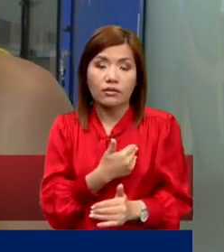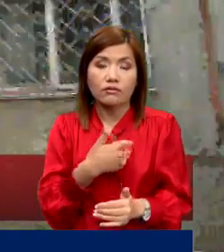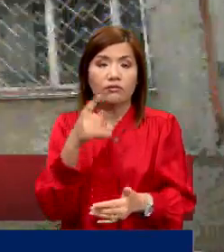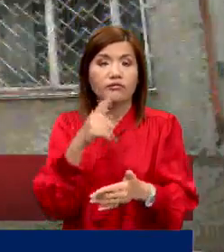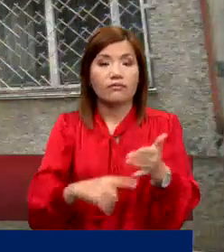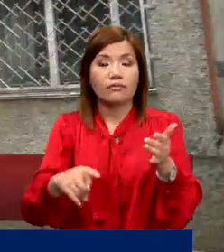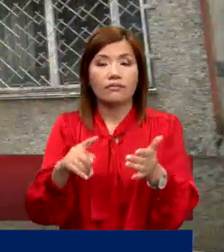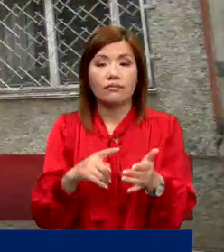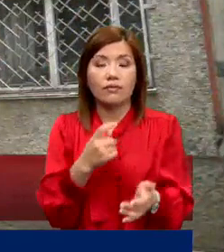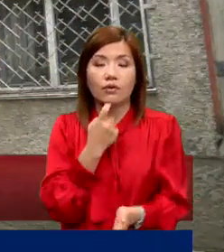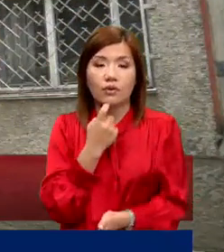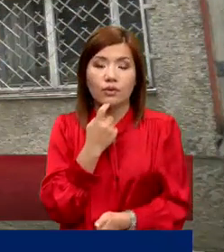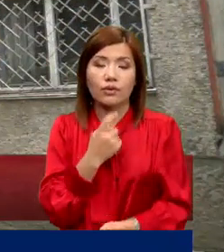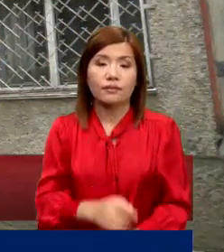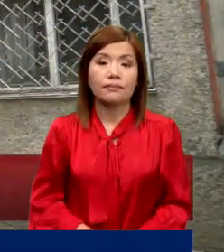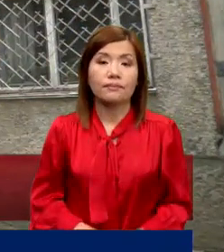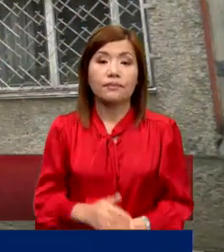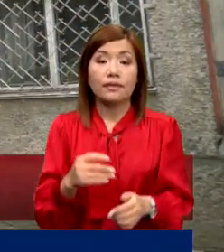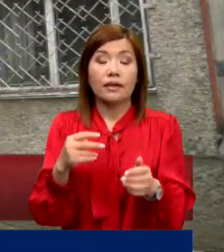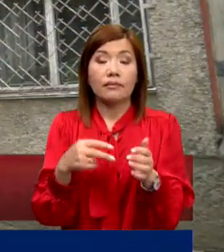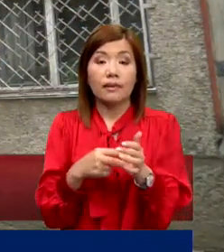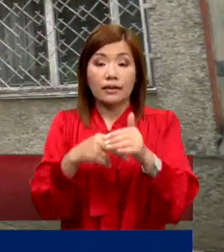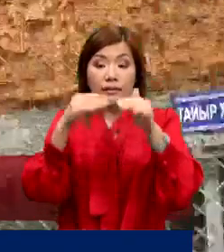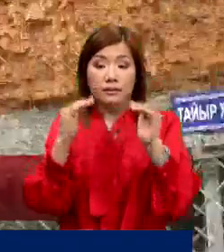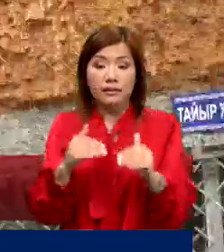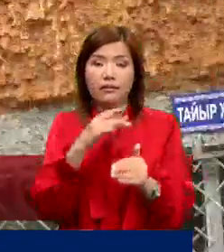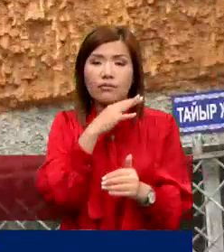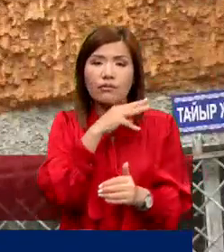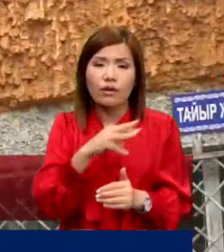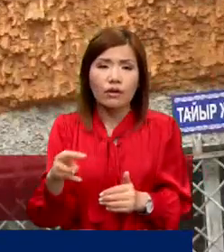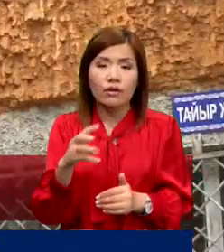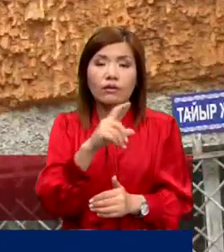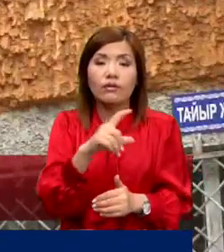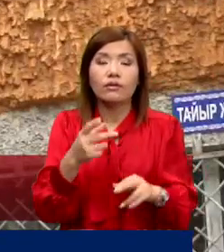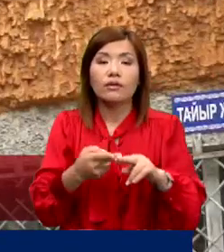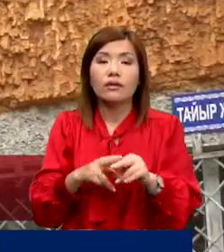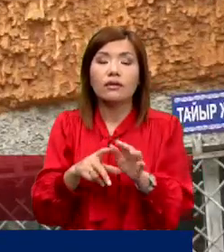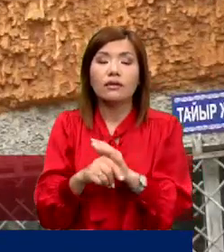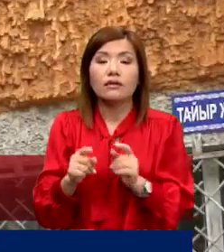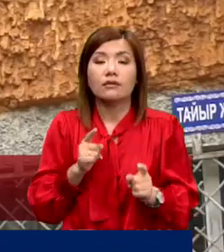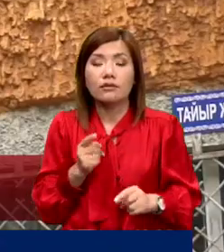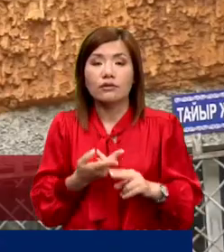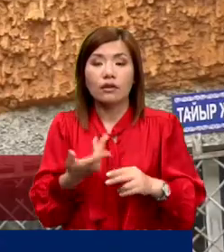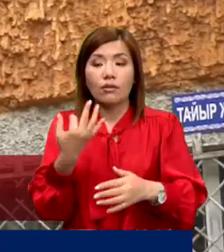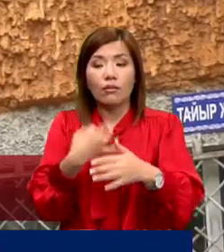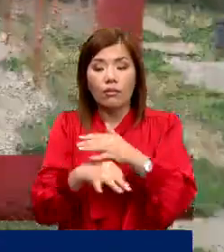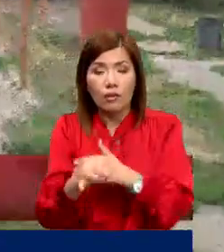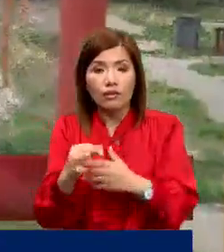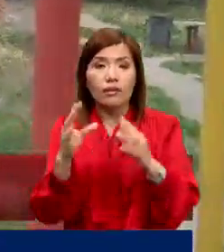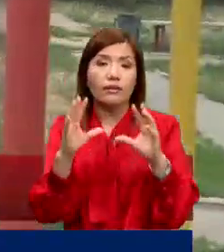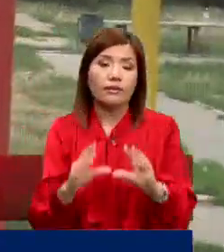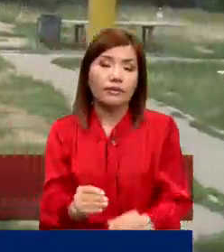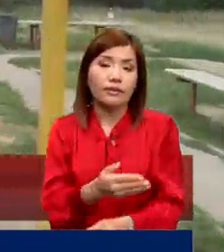қиын. Мария секілді бағаның түсуін күтіп жүрген миллиондаған қазақстандық бар. Тек тәуелсіз сарапшылардың болжамы көңіл